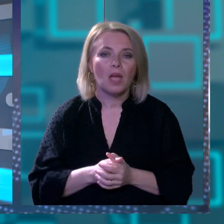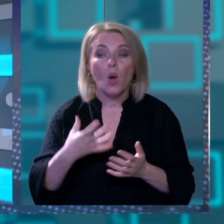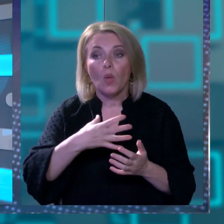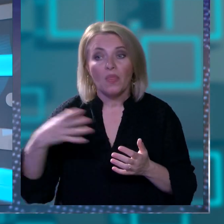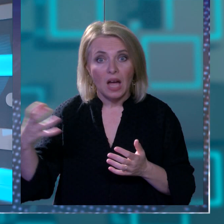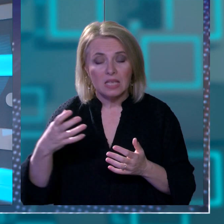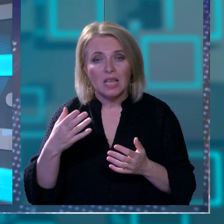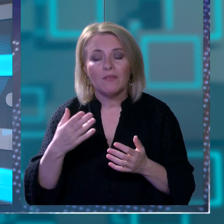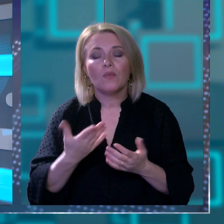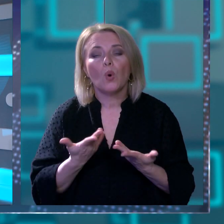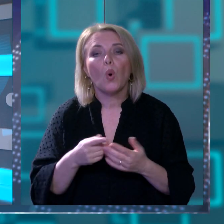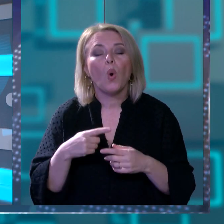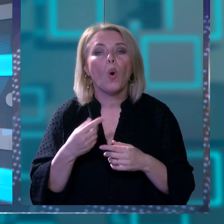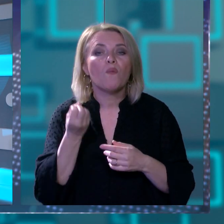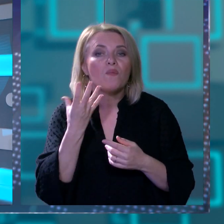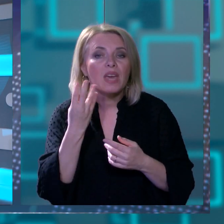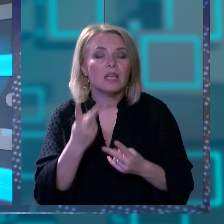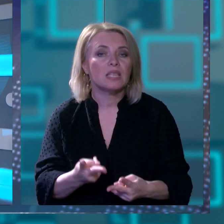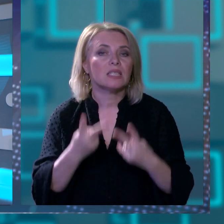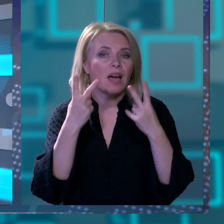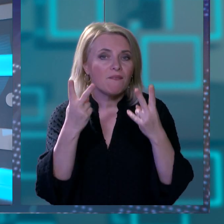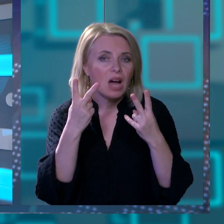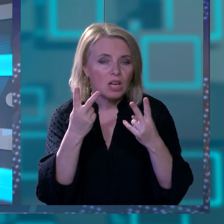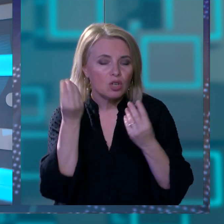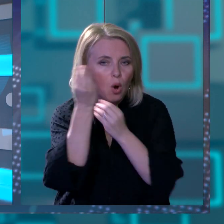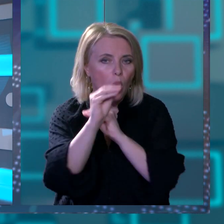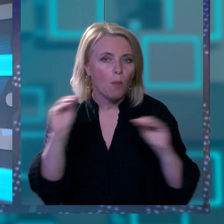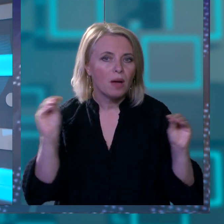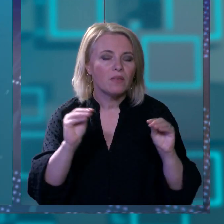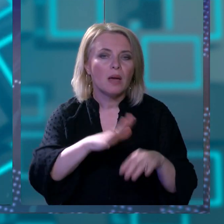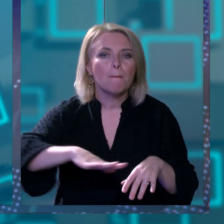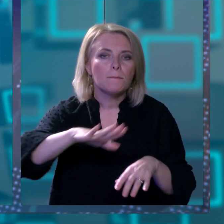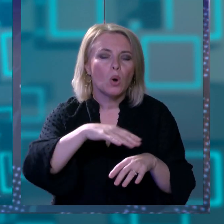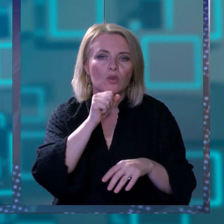U nastavku slijedi blok vijesti s najvažnijim obavijestima s područja cijele županije.